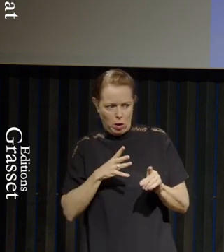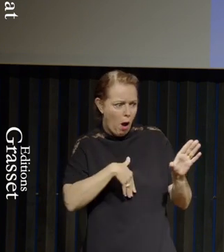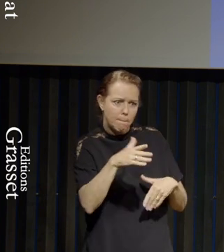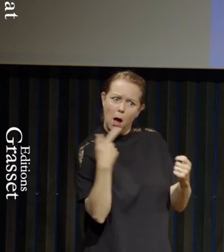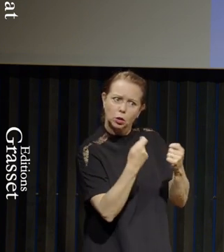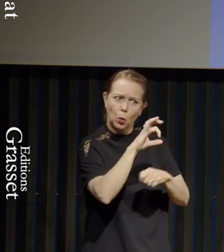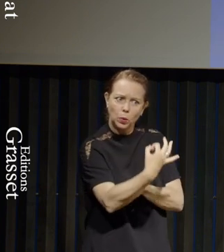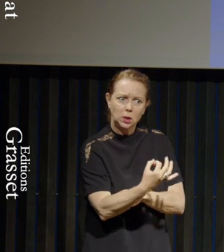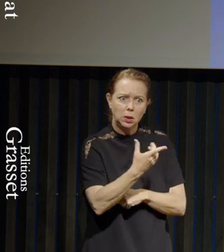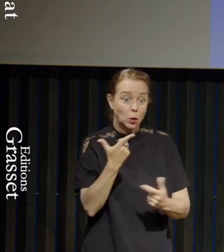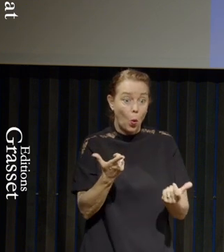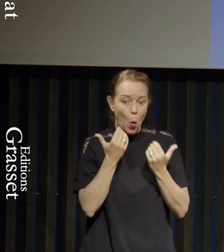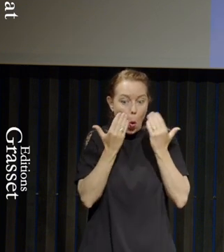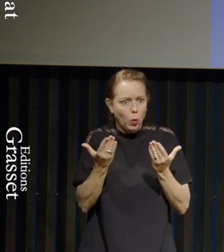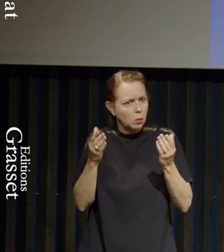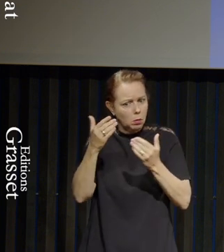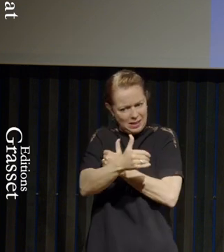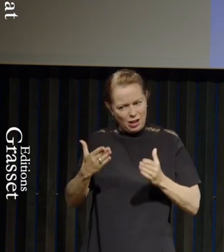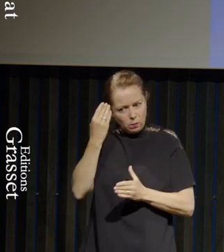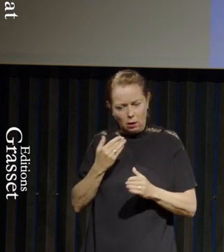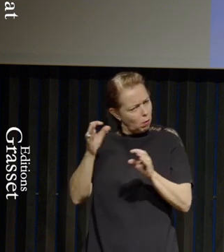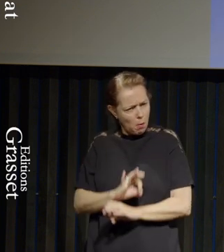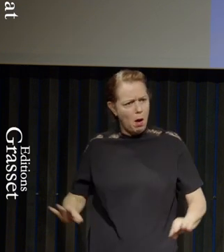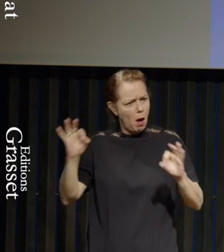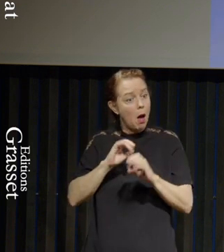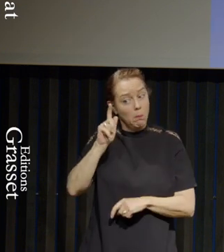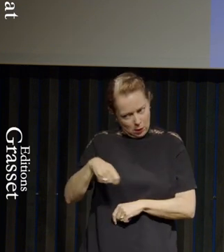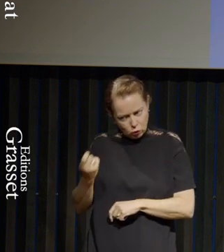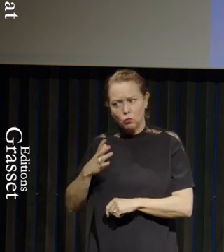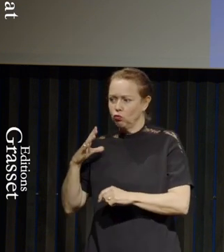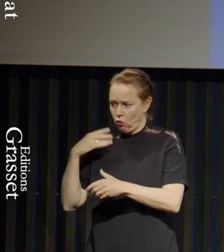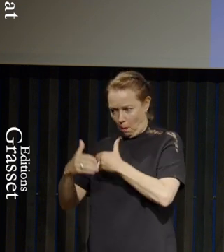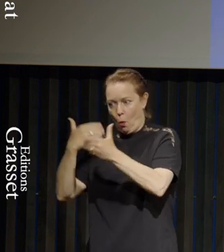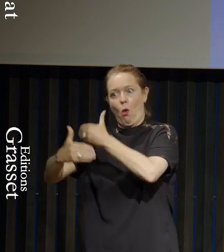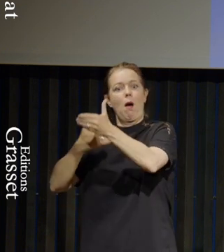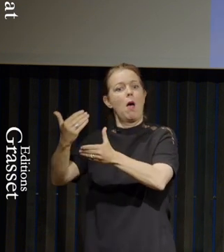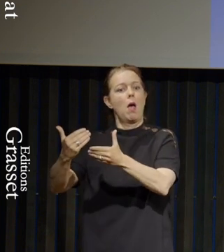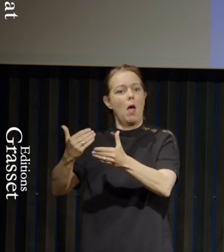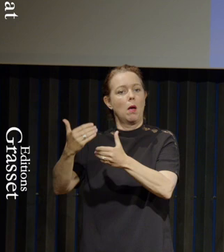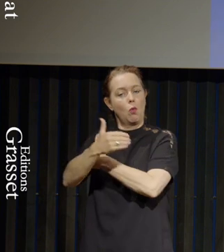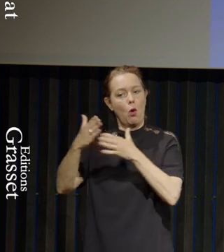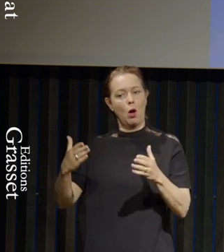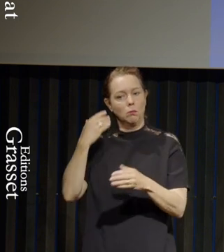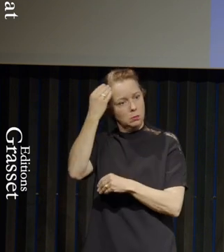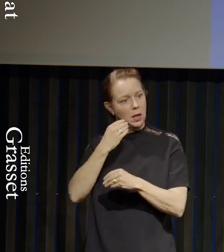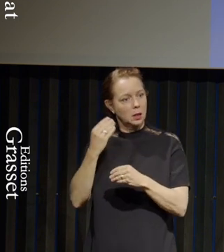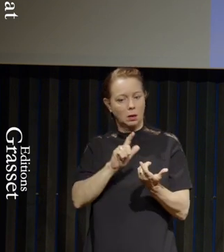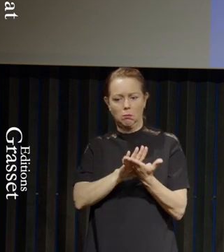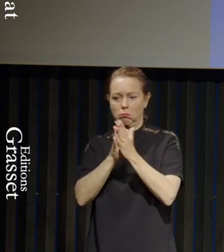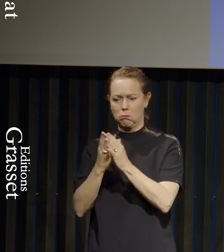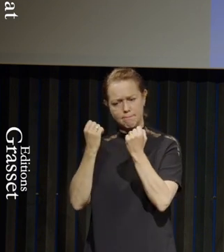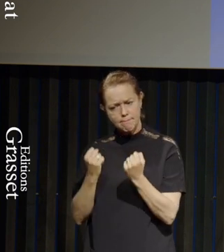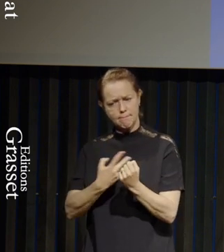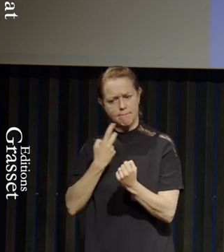efficaces. Bien sûr qu'il y a ces progrès qui instituent la psychiatrie comme discipline